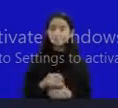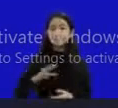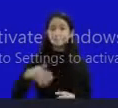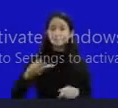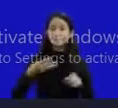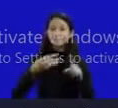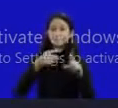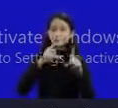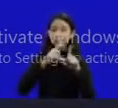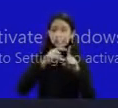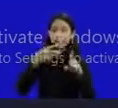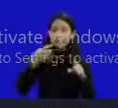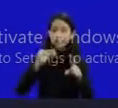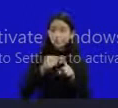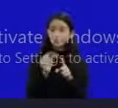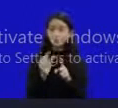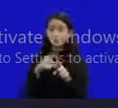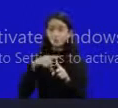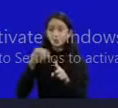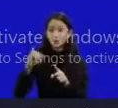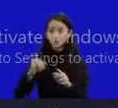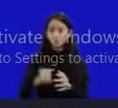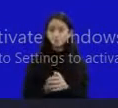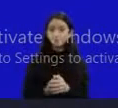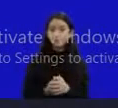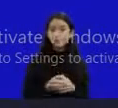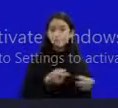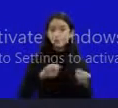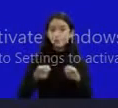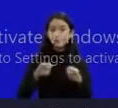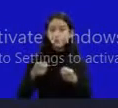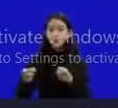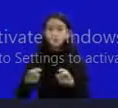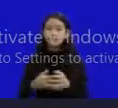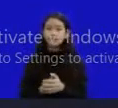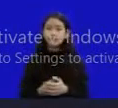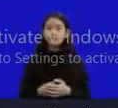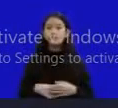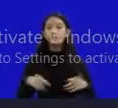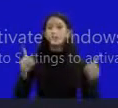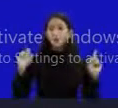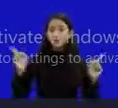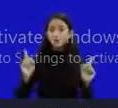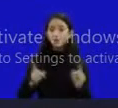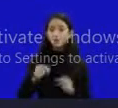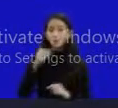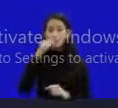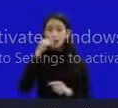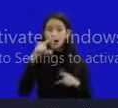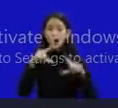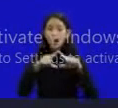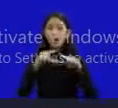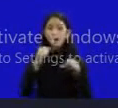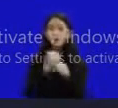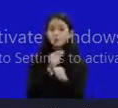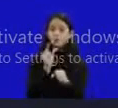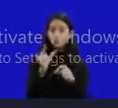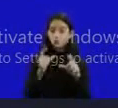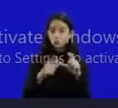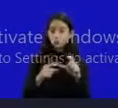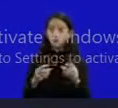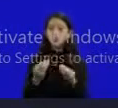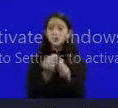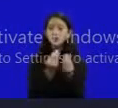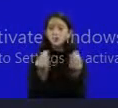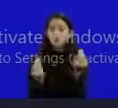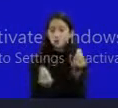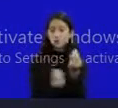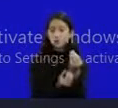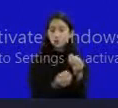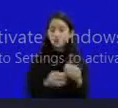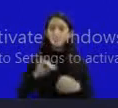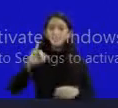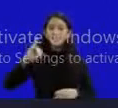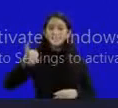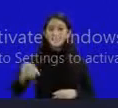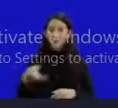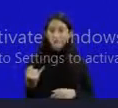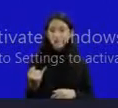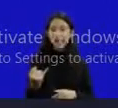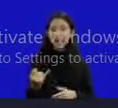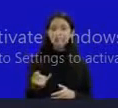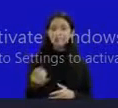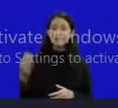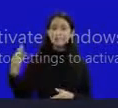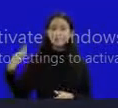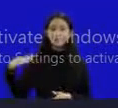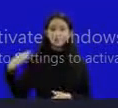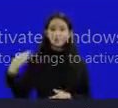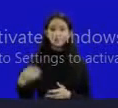bidang koordinasi pendidikan dan agama kemenkopmk bapak Agus Sartono sekitar Jenderal Kemendikbud Bapak nine